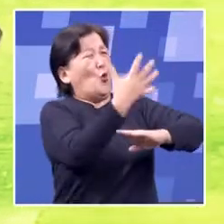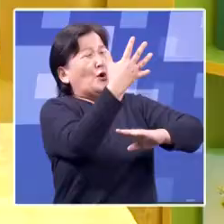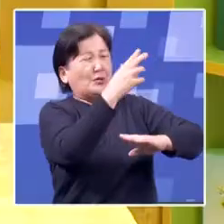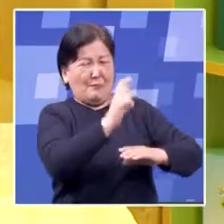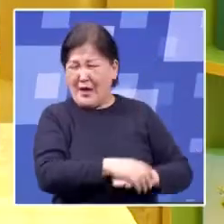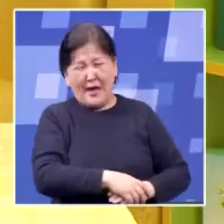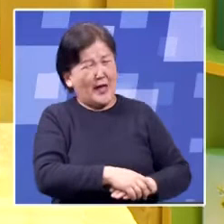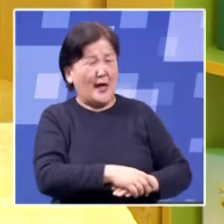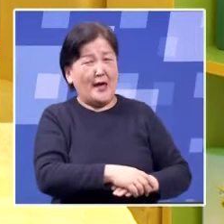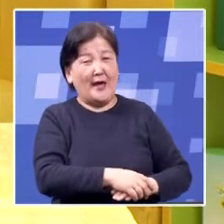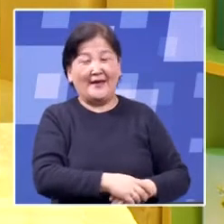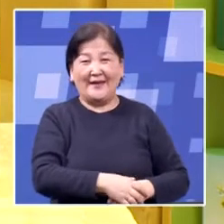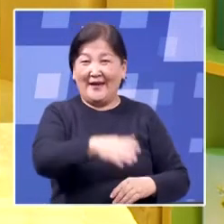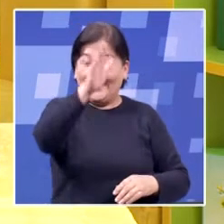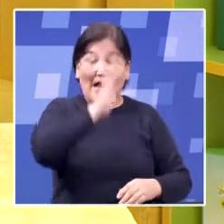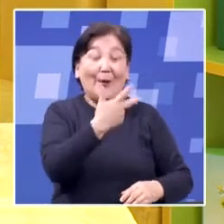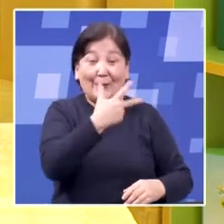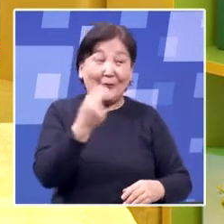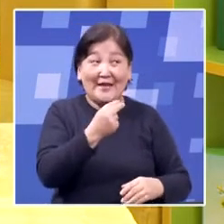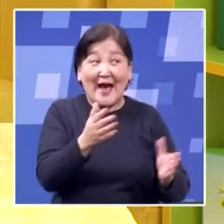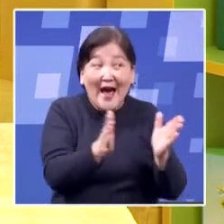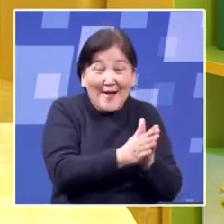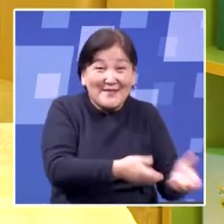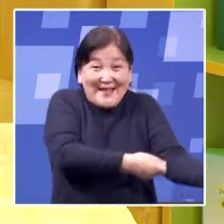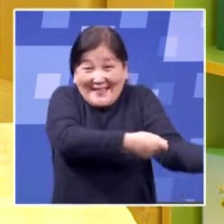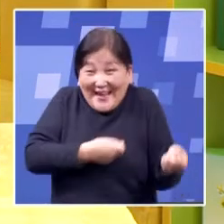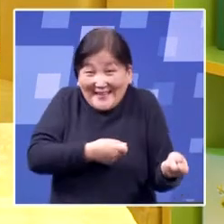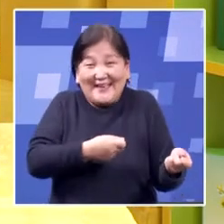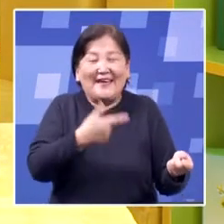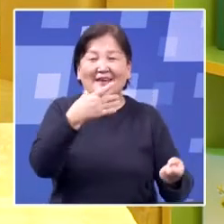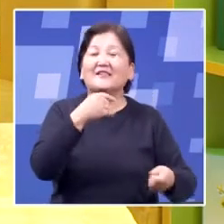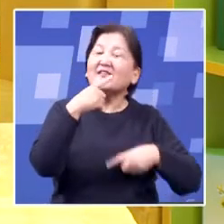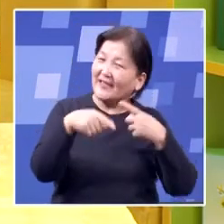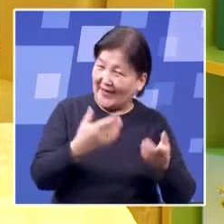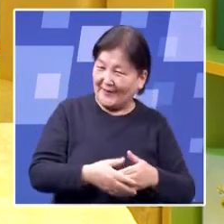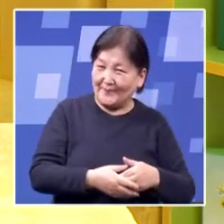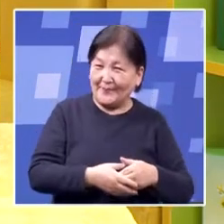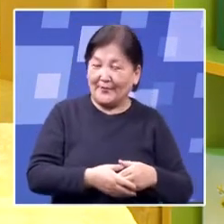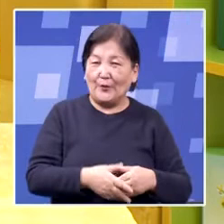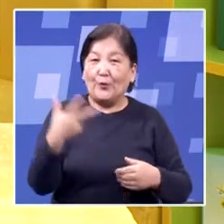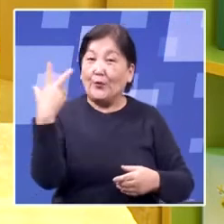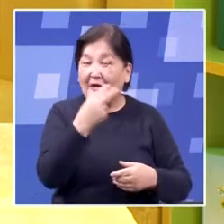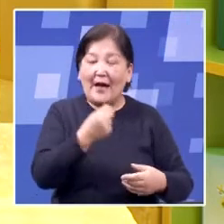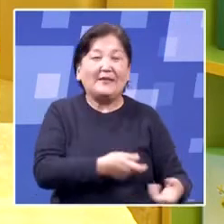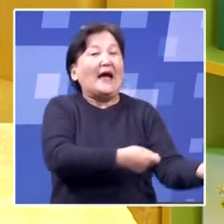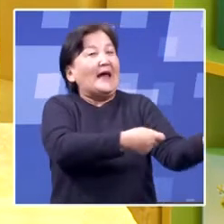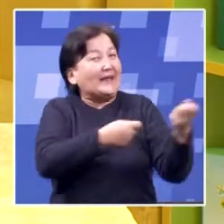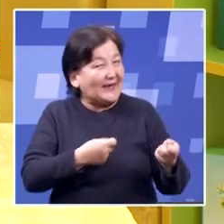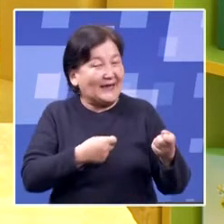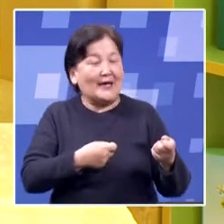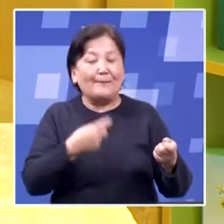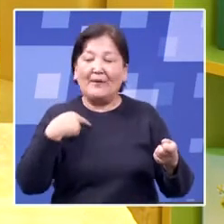том манжин ургасан юм бэ? За гурлаа хамтдаа татъя. За гурлаа хамтдаа